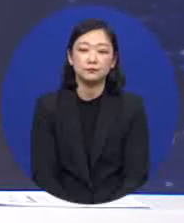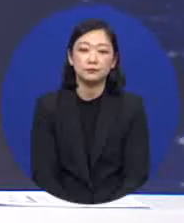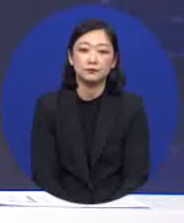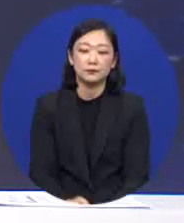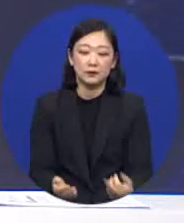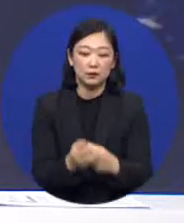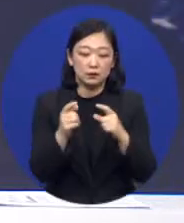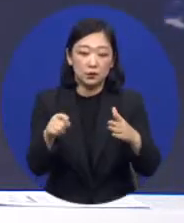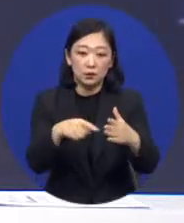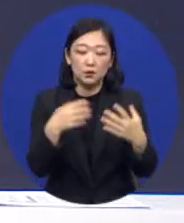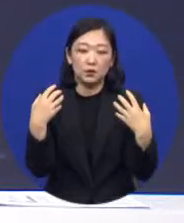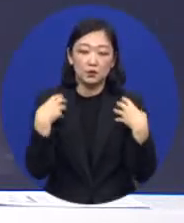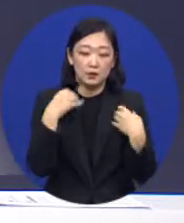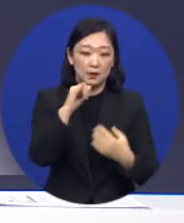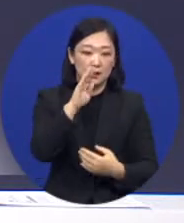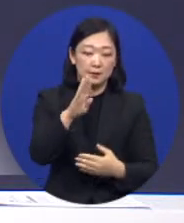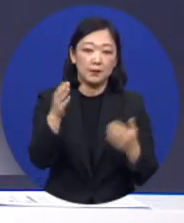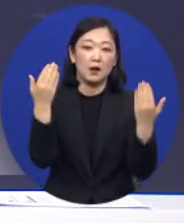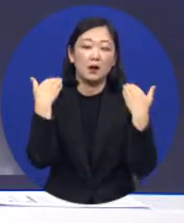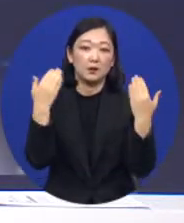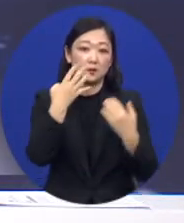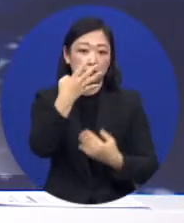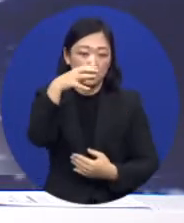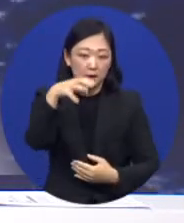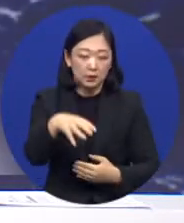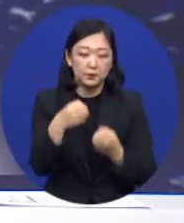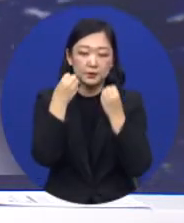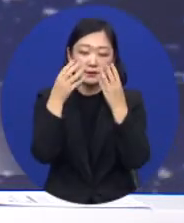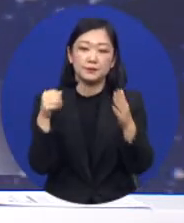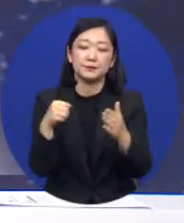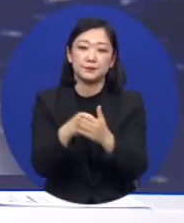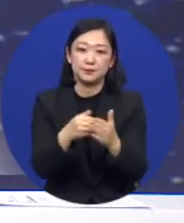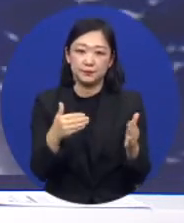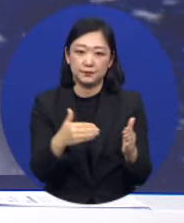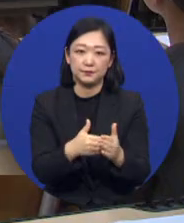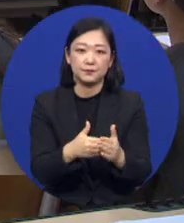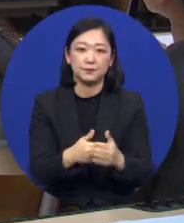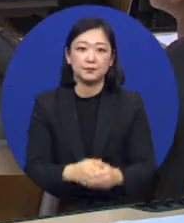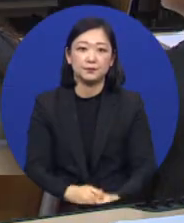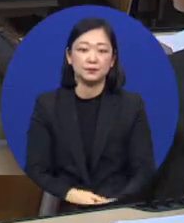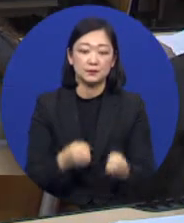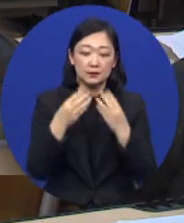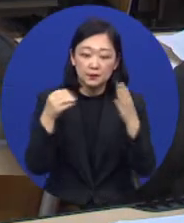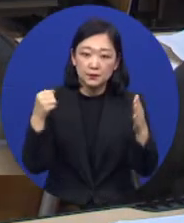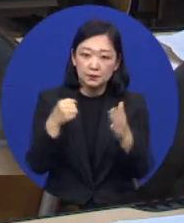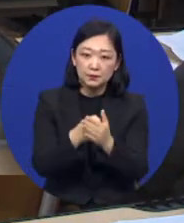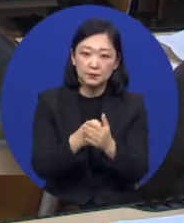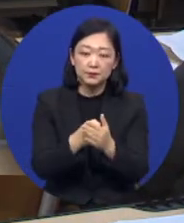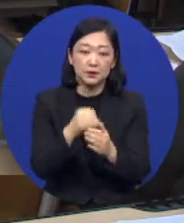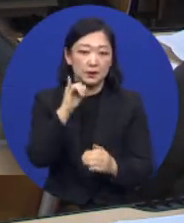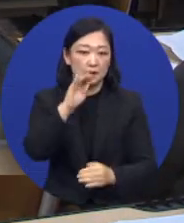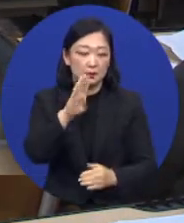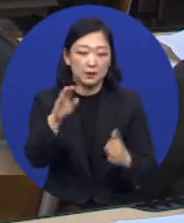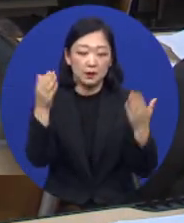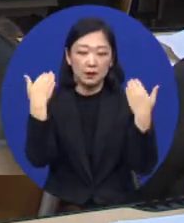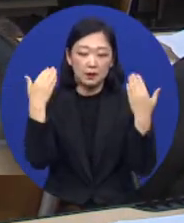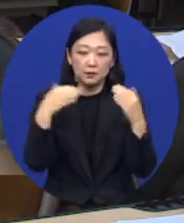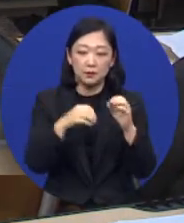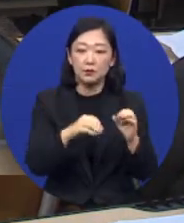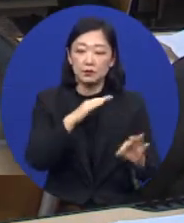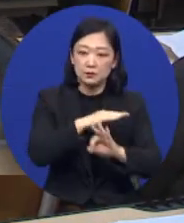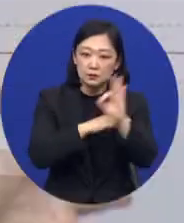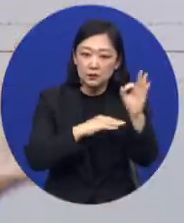제주도 교육청은 제주영 아이비학교 4곳을 신규 지정했습니다 새로 지정된 IB 학교는